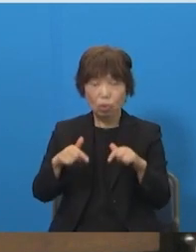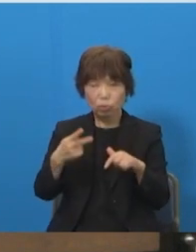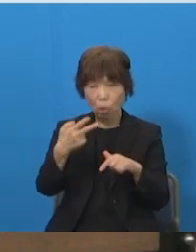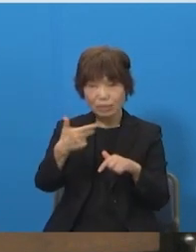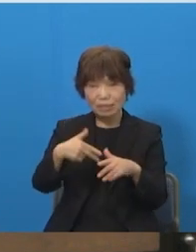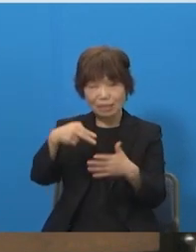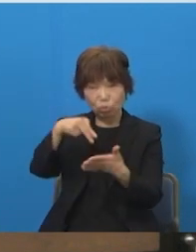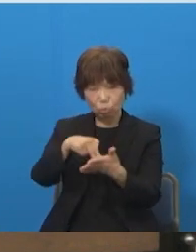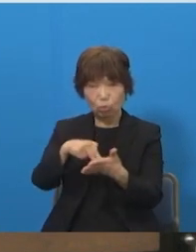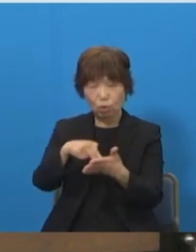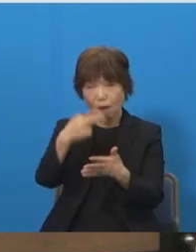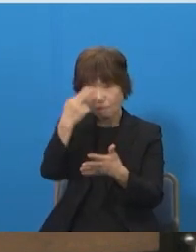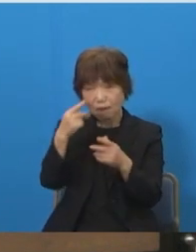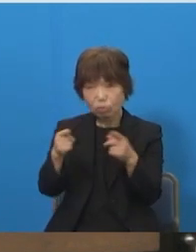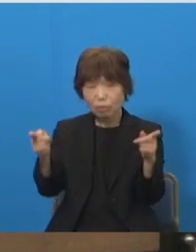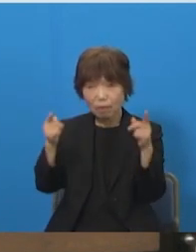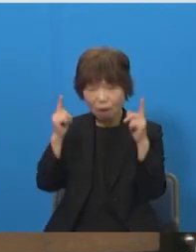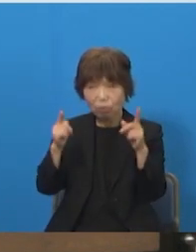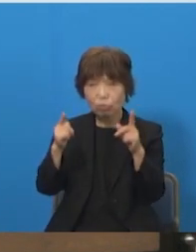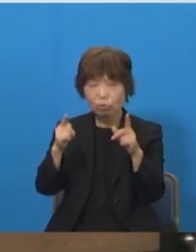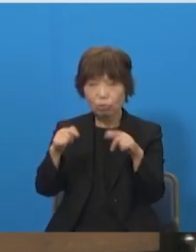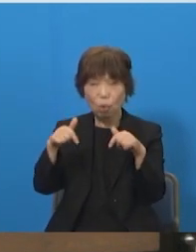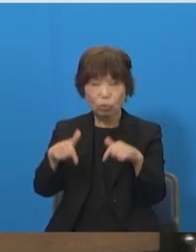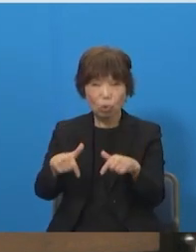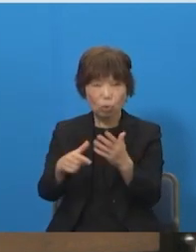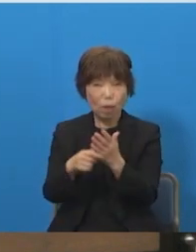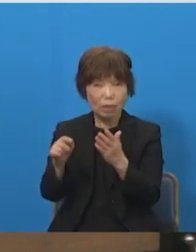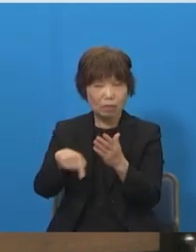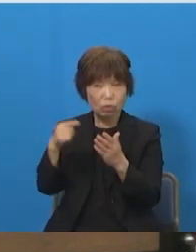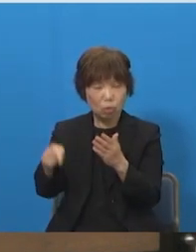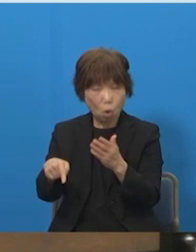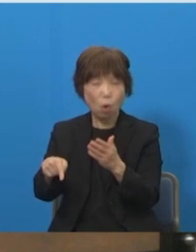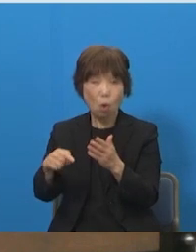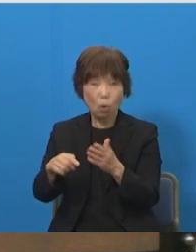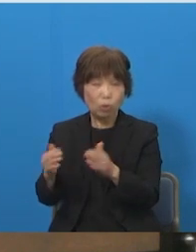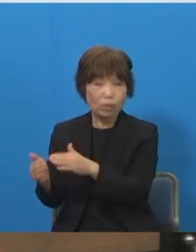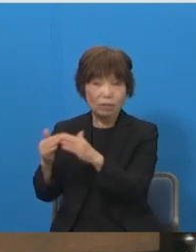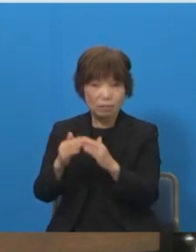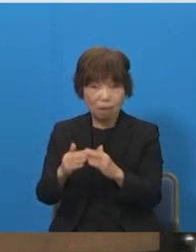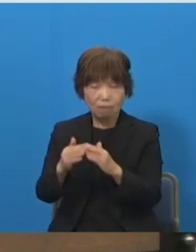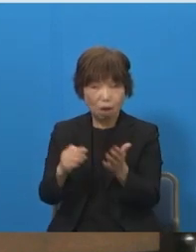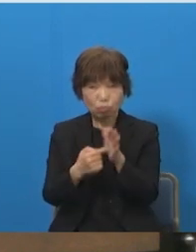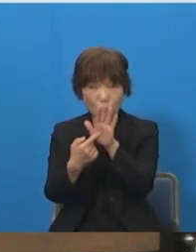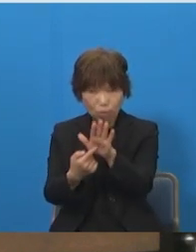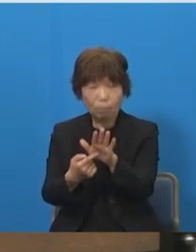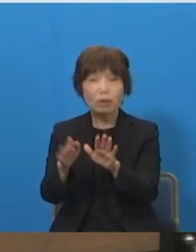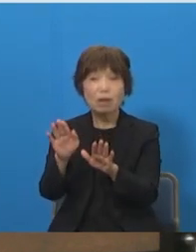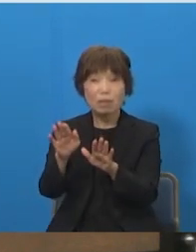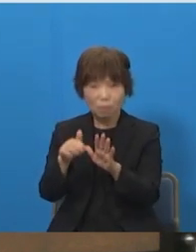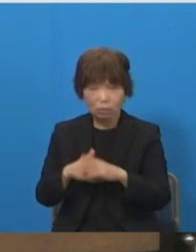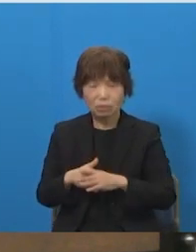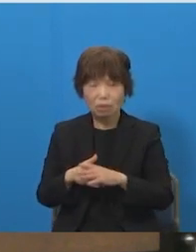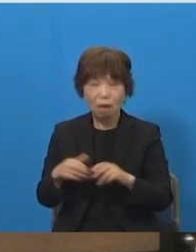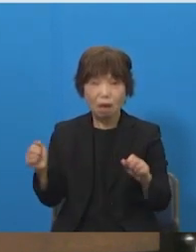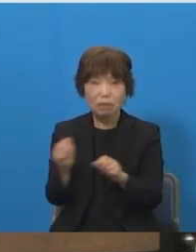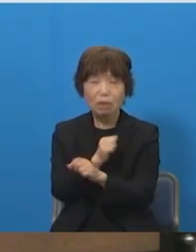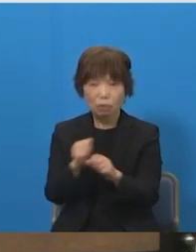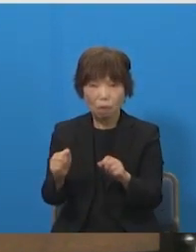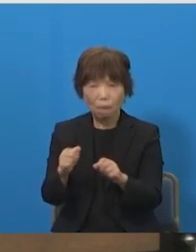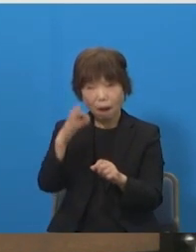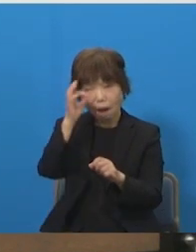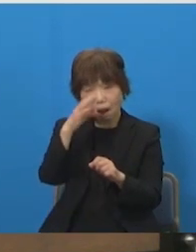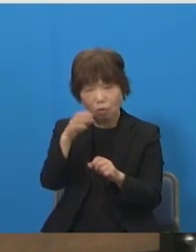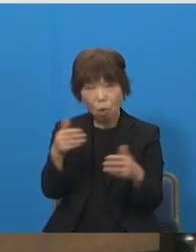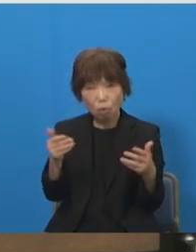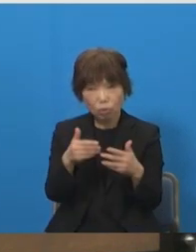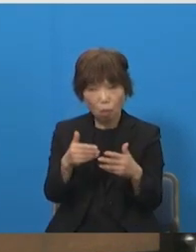術大学の京都駅東部への施設移転がクローズアップされています。産業は観光業、